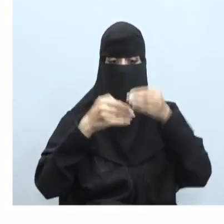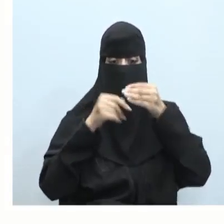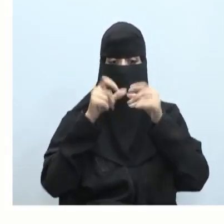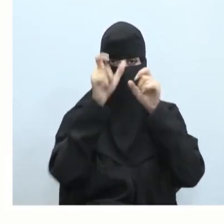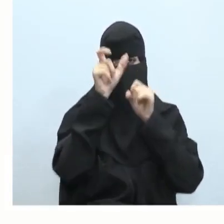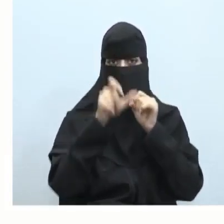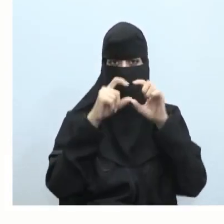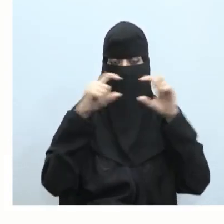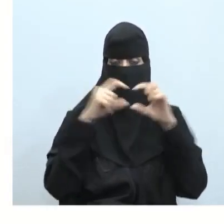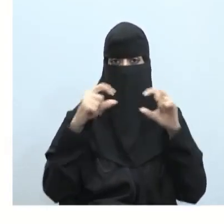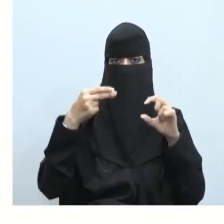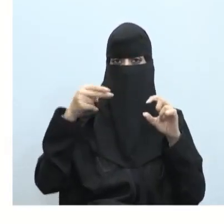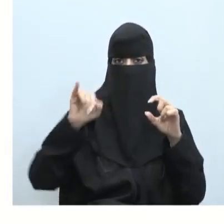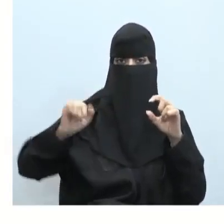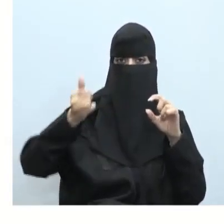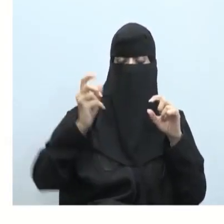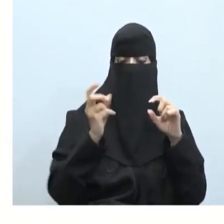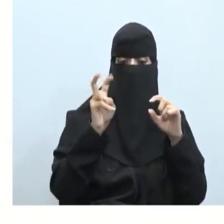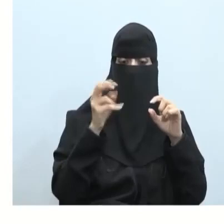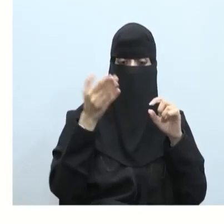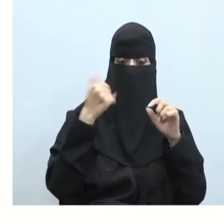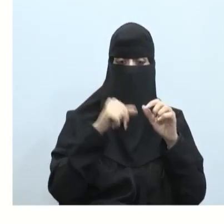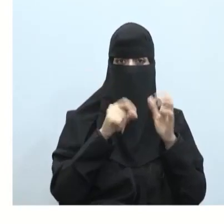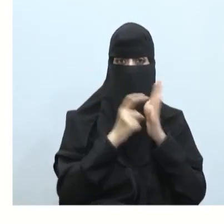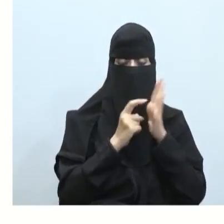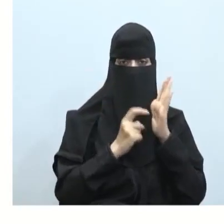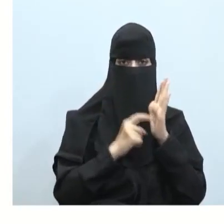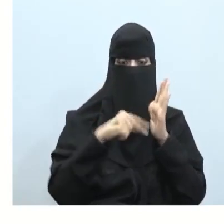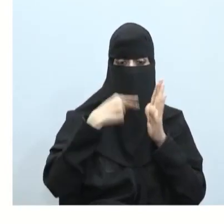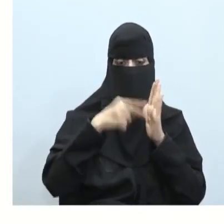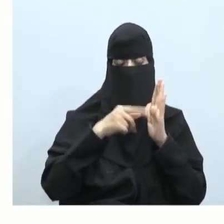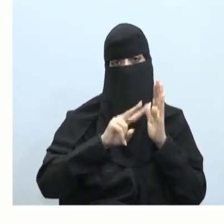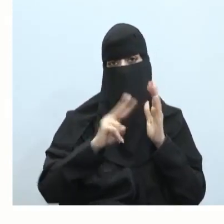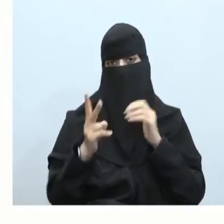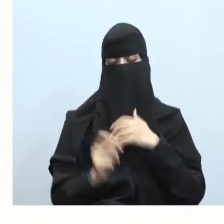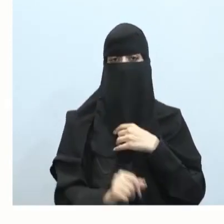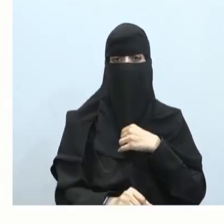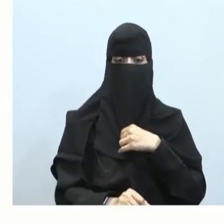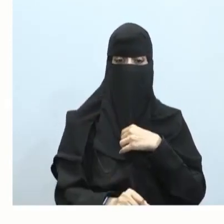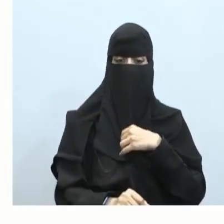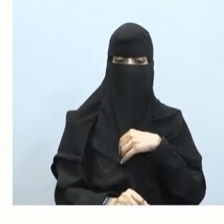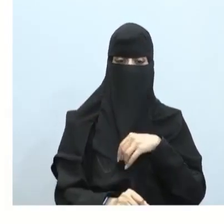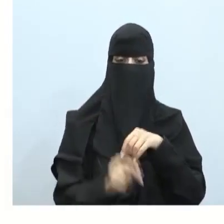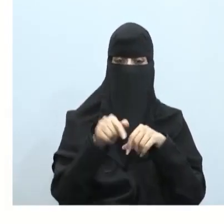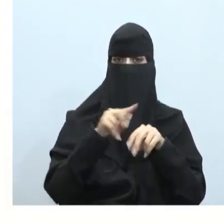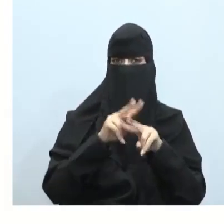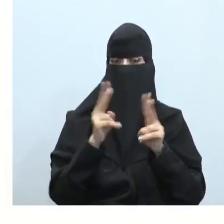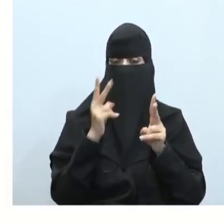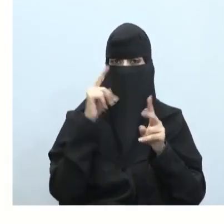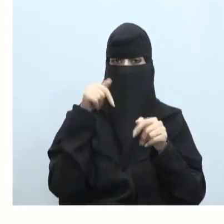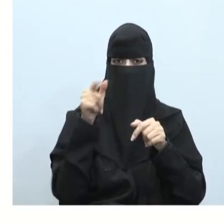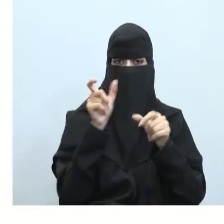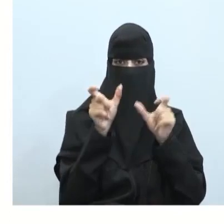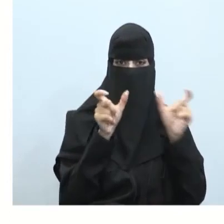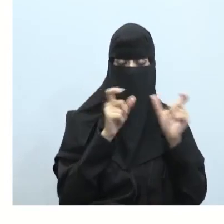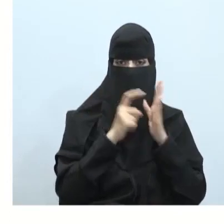اكدنا على هذه النقطه السابقا او على انظمه تشغيل مختلفه نلاحظ اختلاف العماره او اختلاف